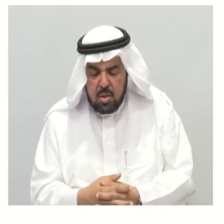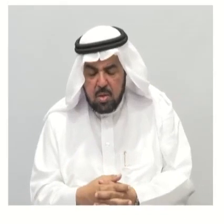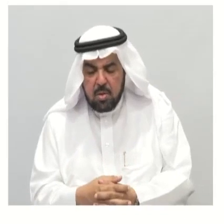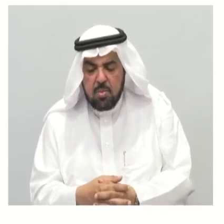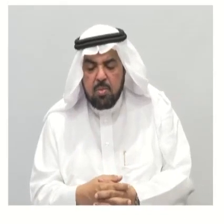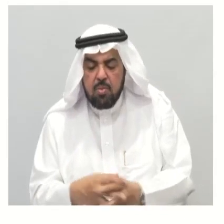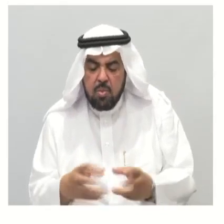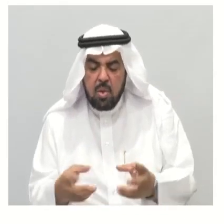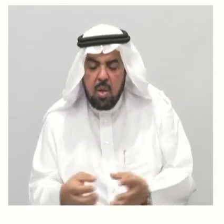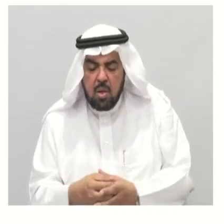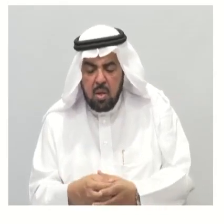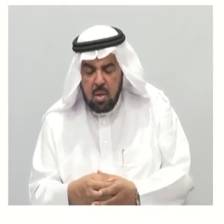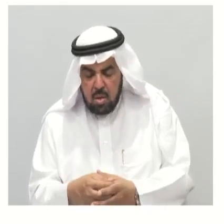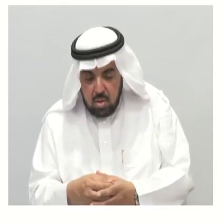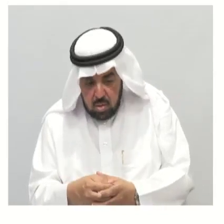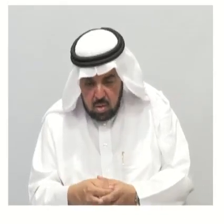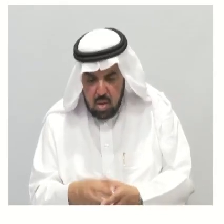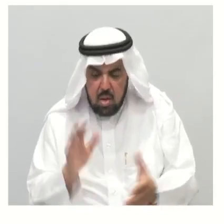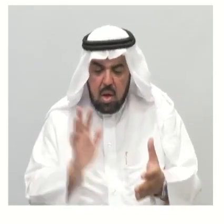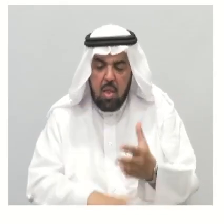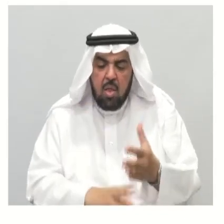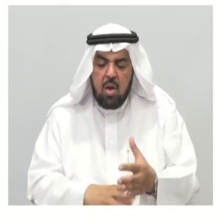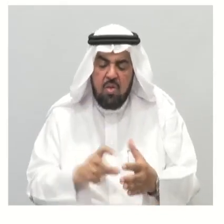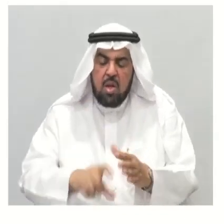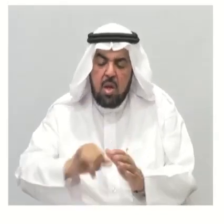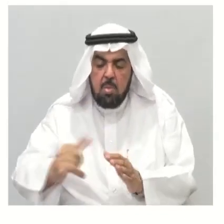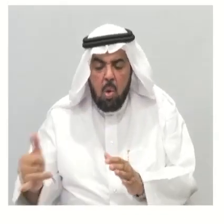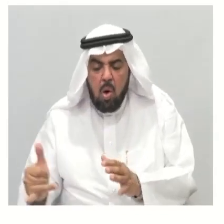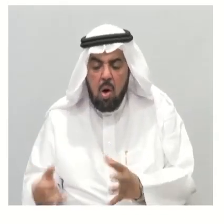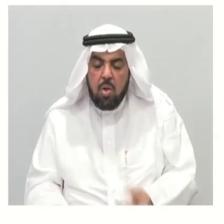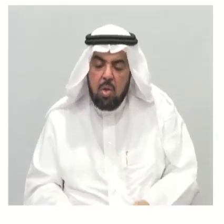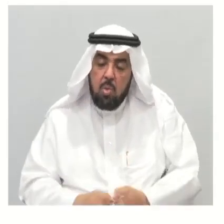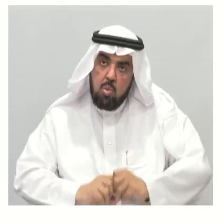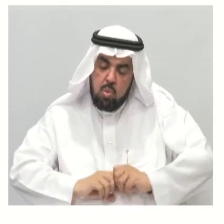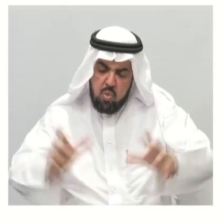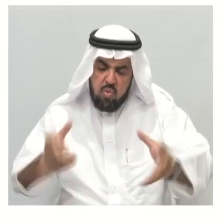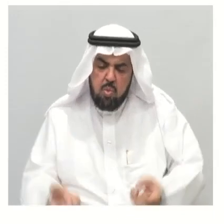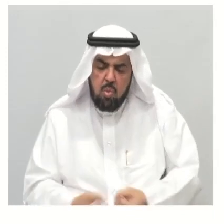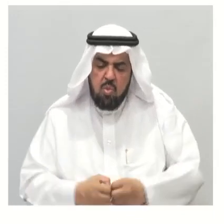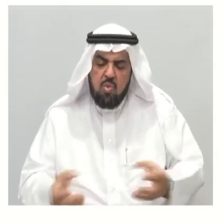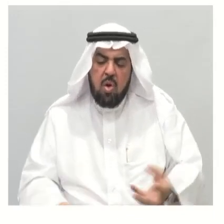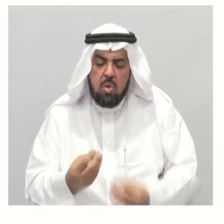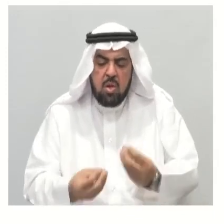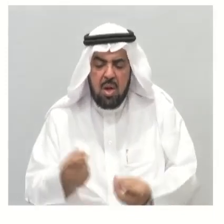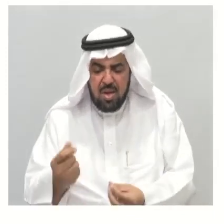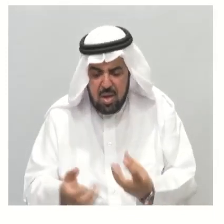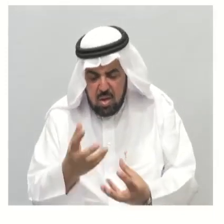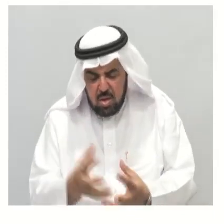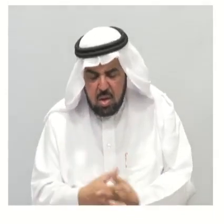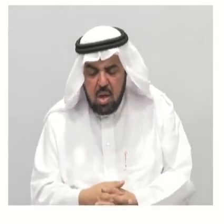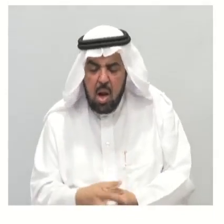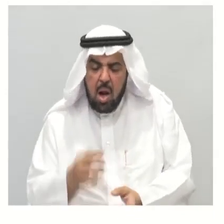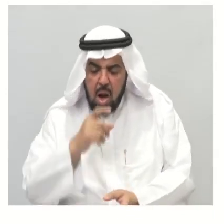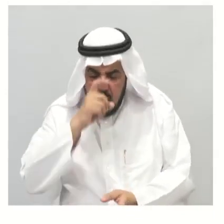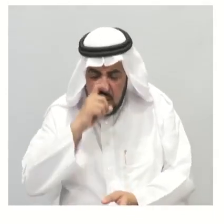للاشتعال. إذن هذا الرمز يحذرني أن هناك مواد بإمكانها أن تنفجر أو تحترق أو تشتعل، لذلك لابد